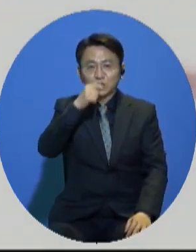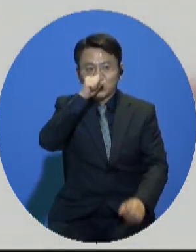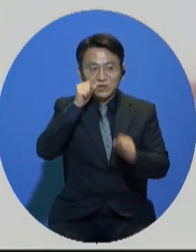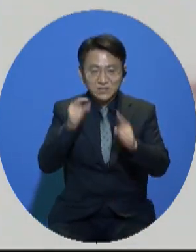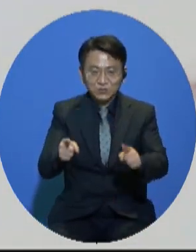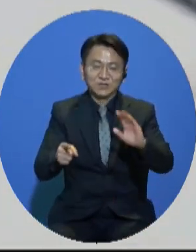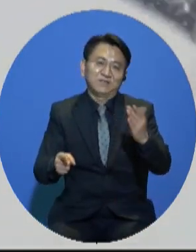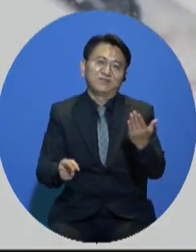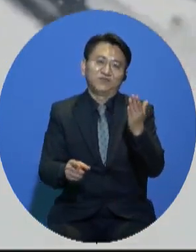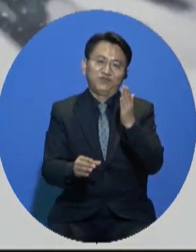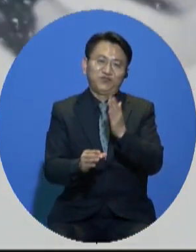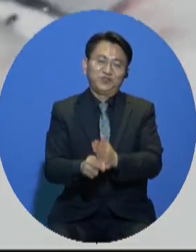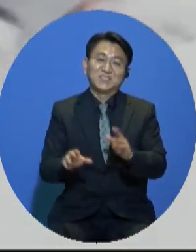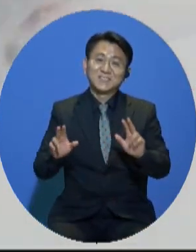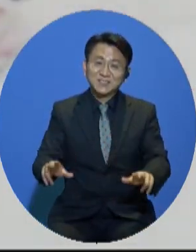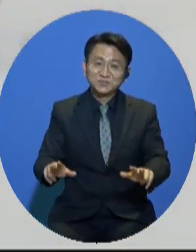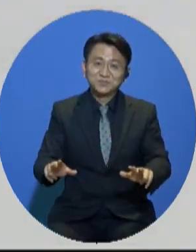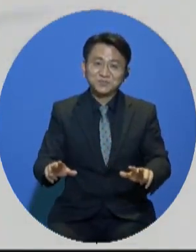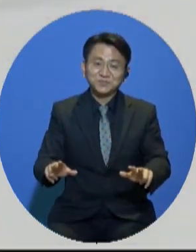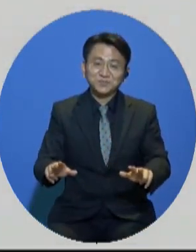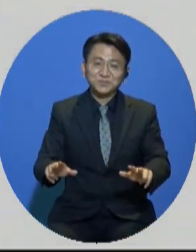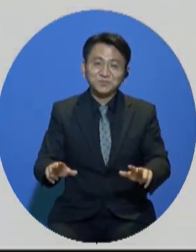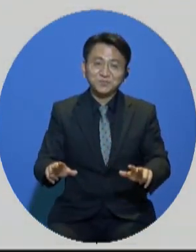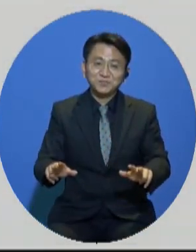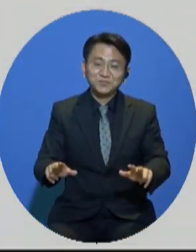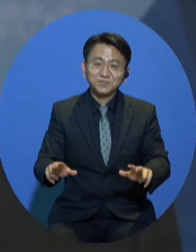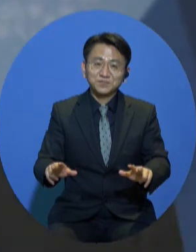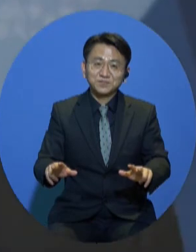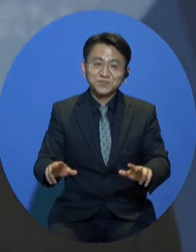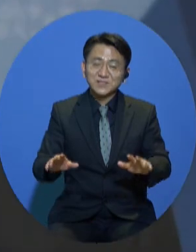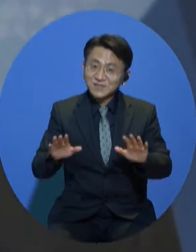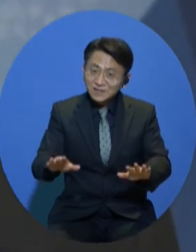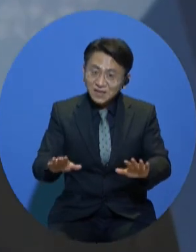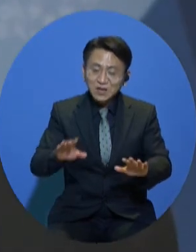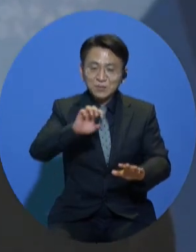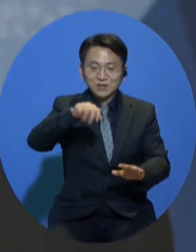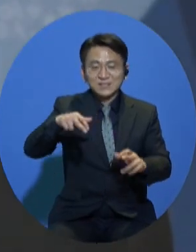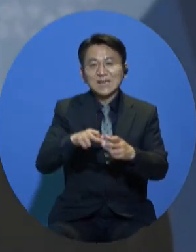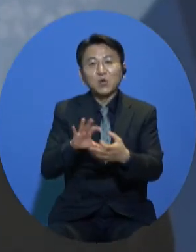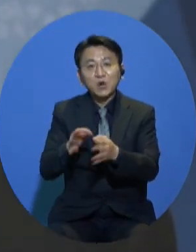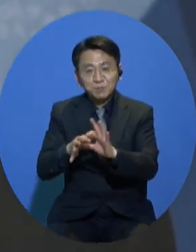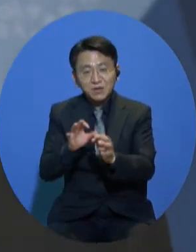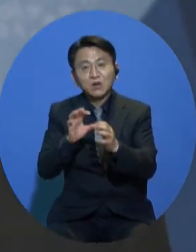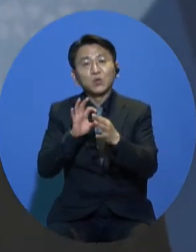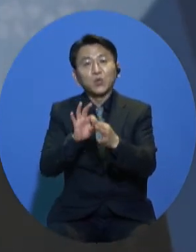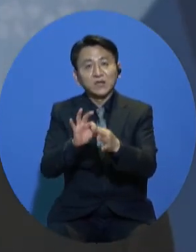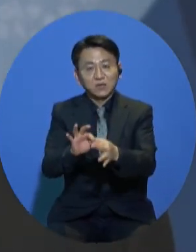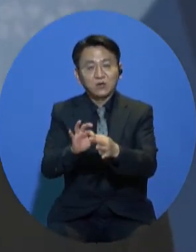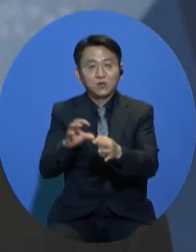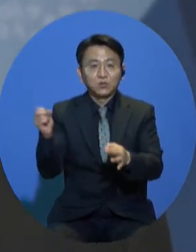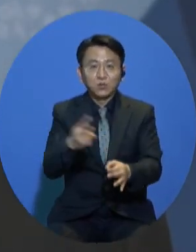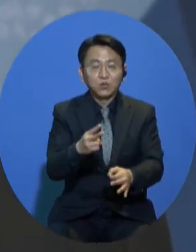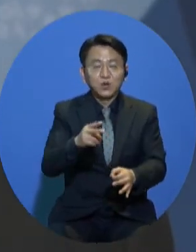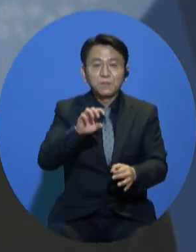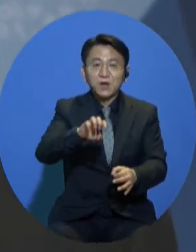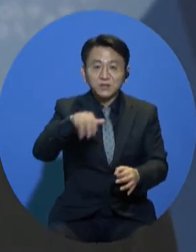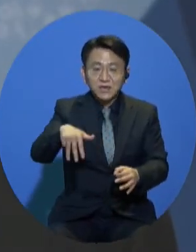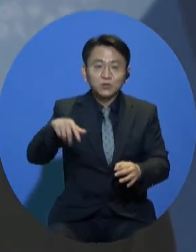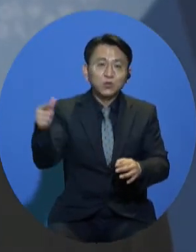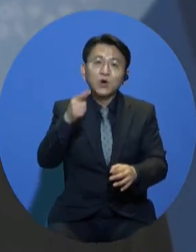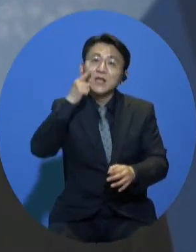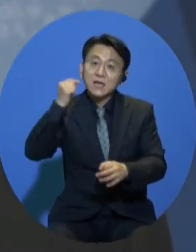되고 있습니까? 지금은 이제 평창 패럴림픽을 통해서, 그리고